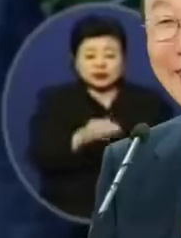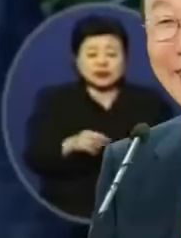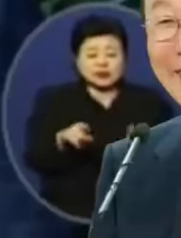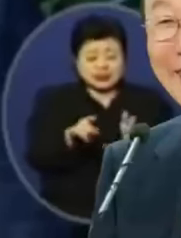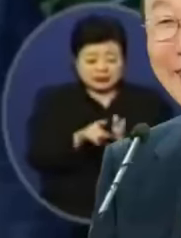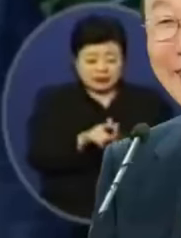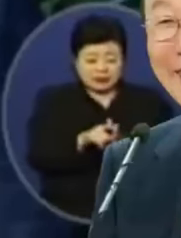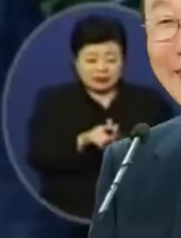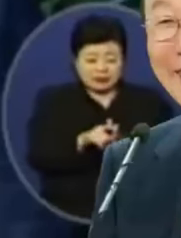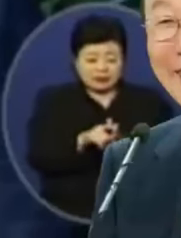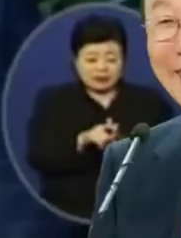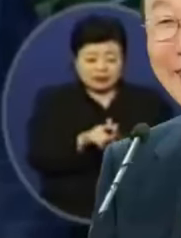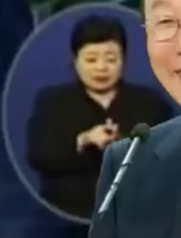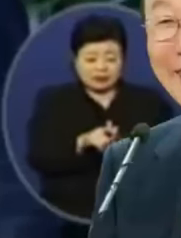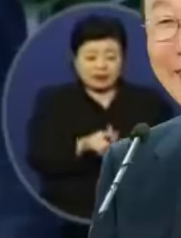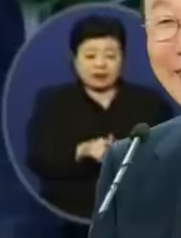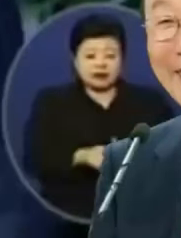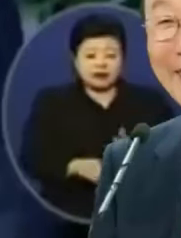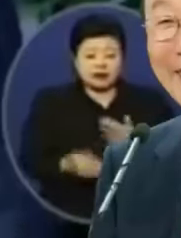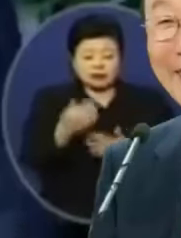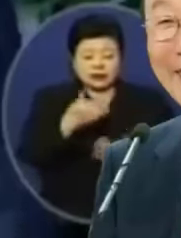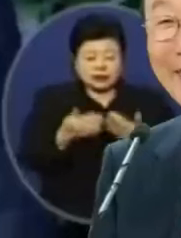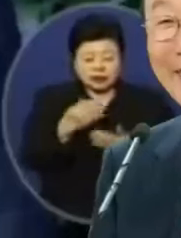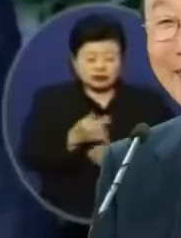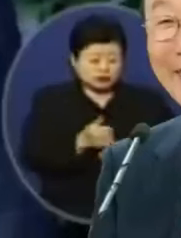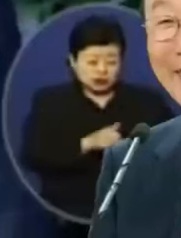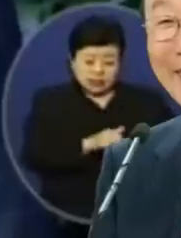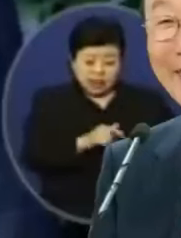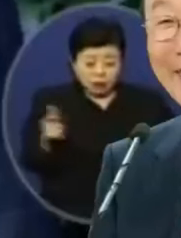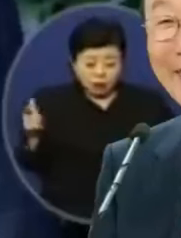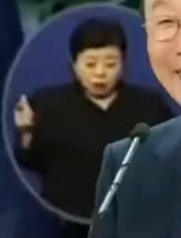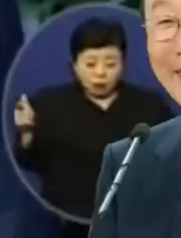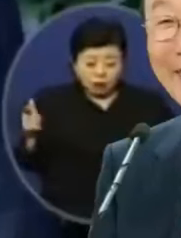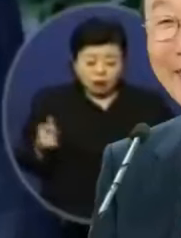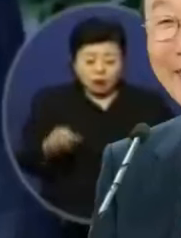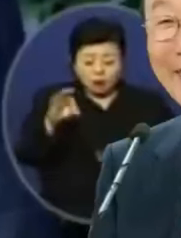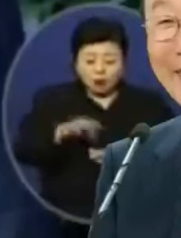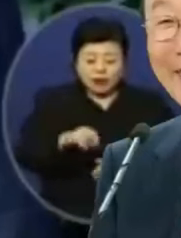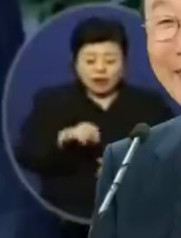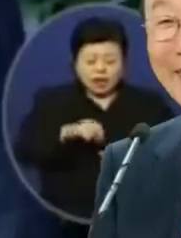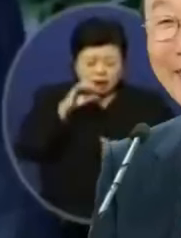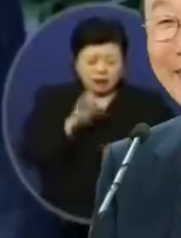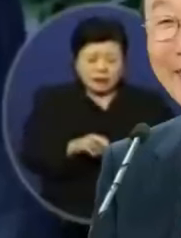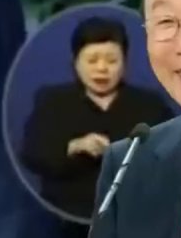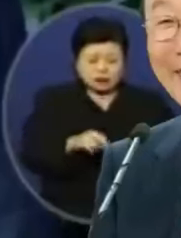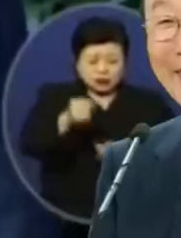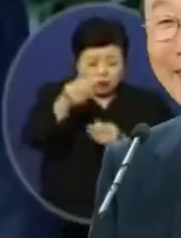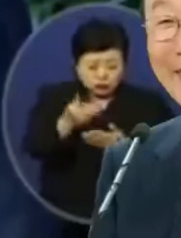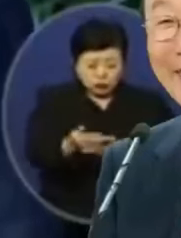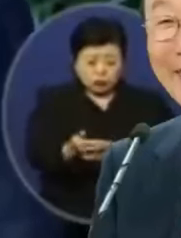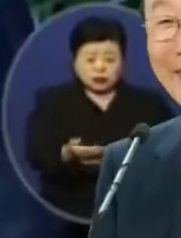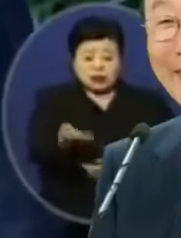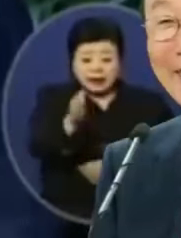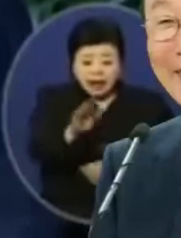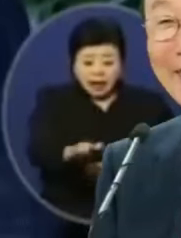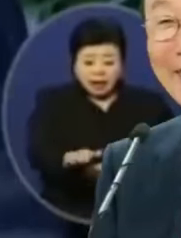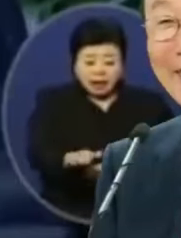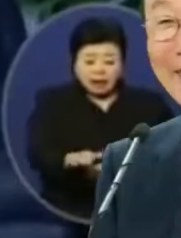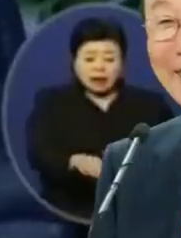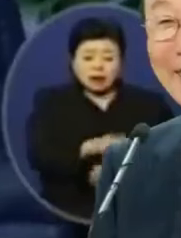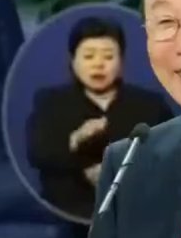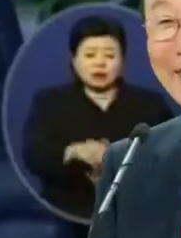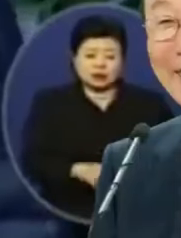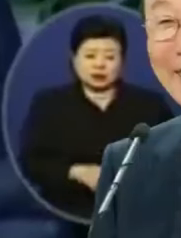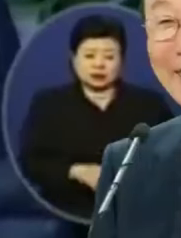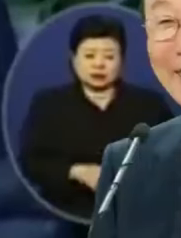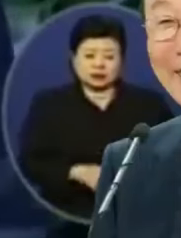위해서 역사에서 불에도 안 타주고 왕의 협박에도 건져 주실 것입니다. 그러나 우리는 그런